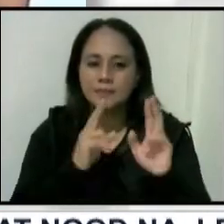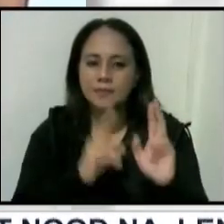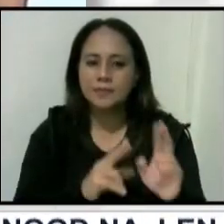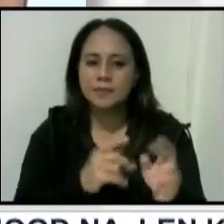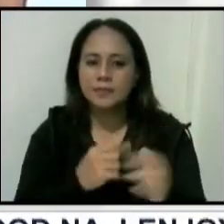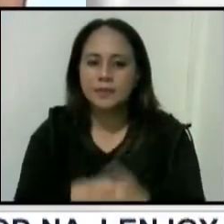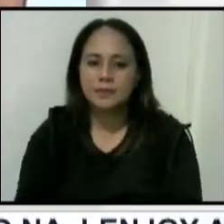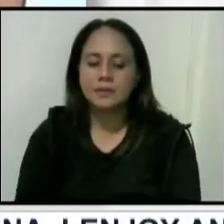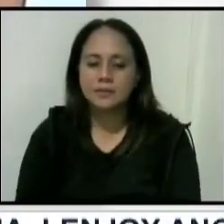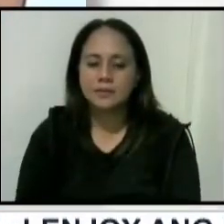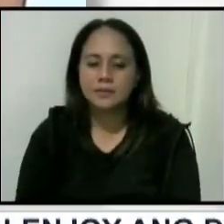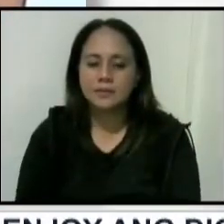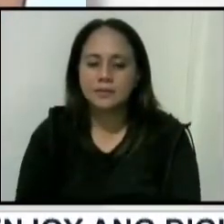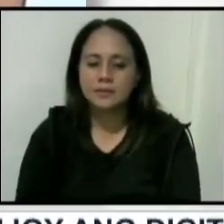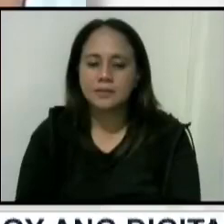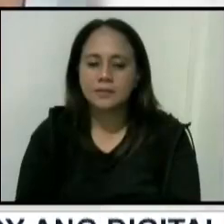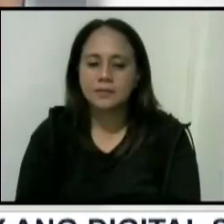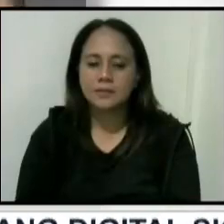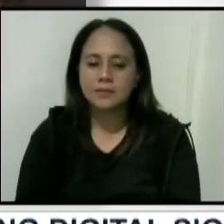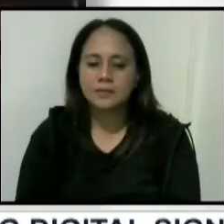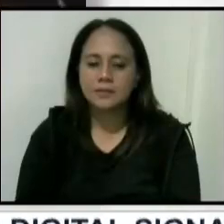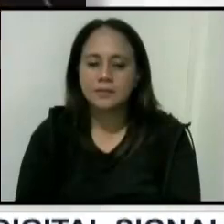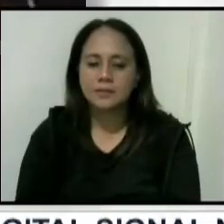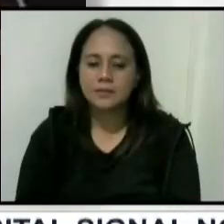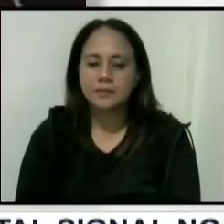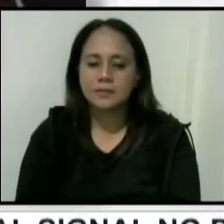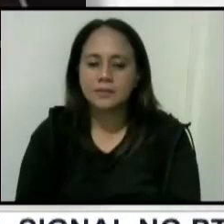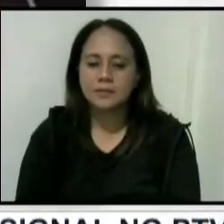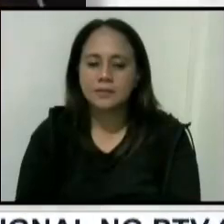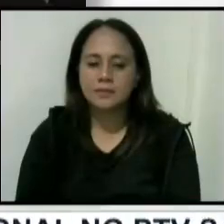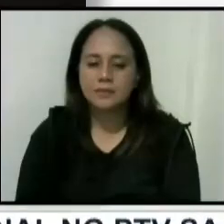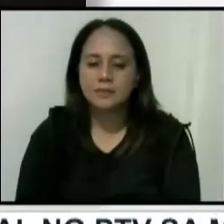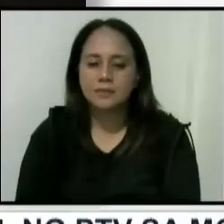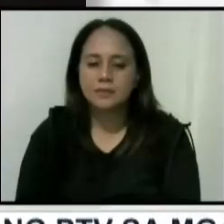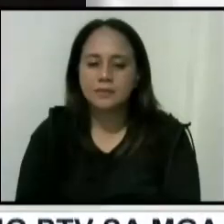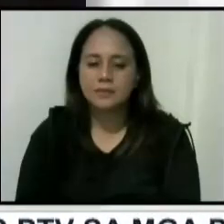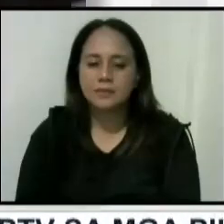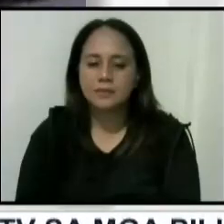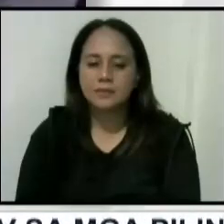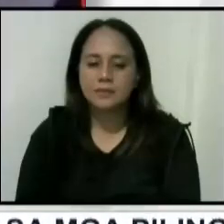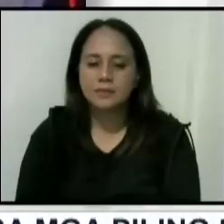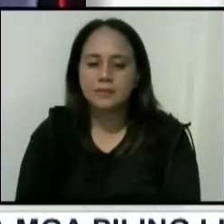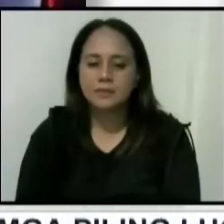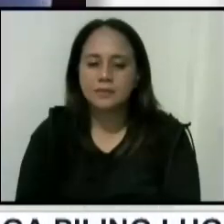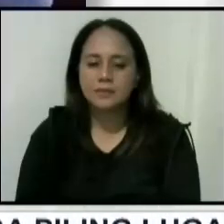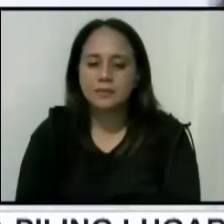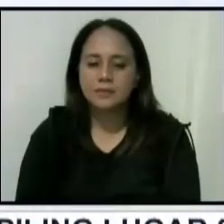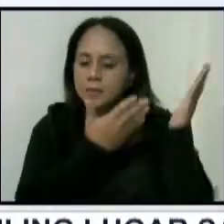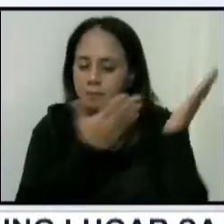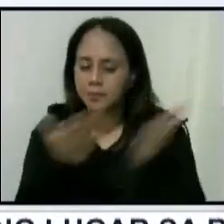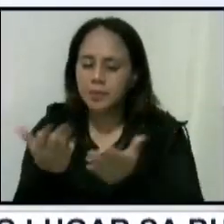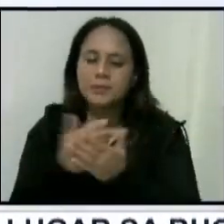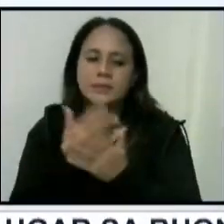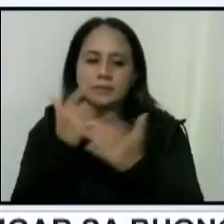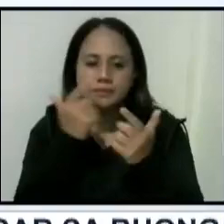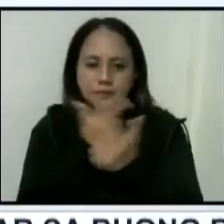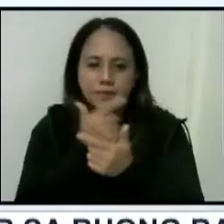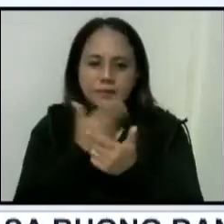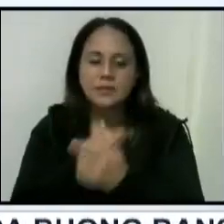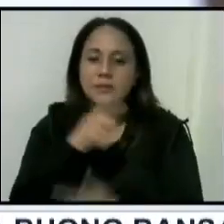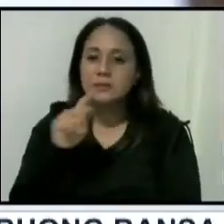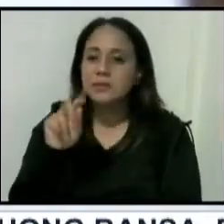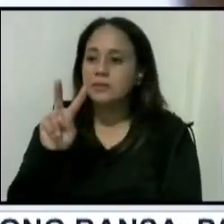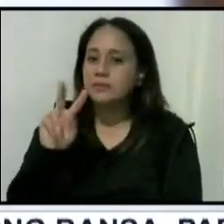naging bahagi ng buhay ninyo. Ang tanong ngayon, saan na nga ba lilipat ang TVJ? Ayon kay